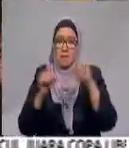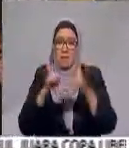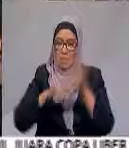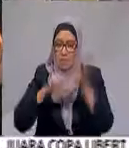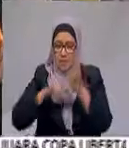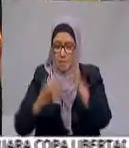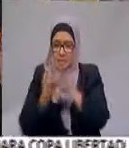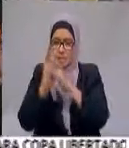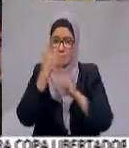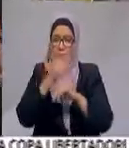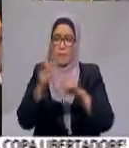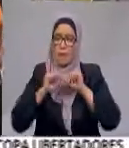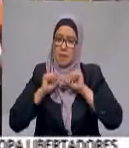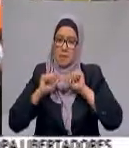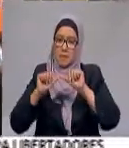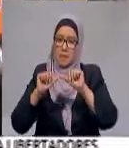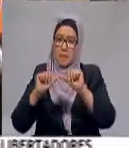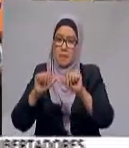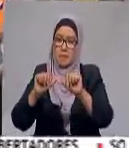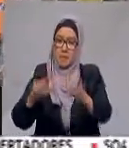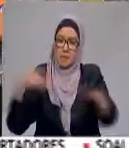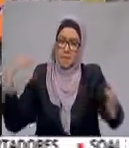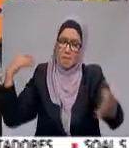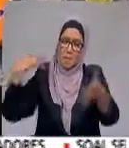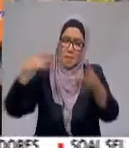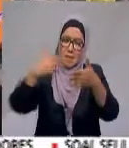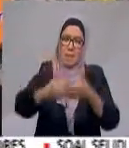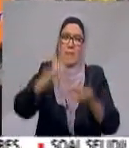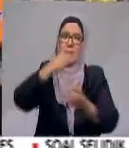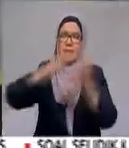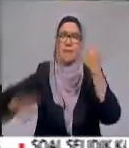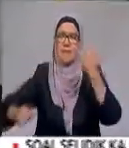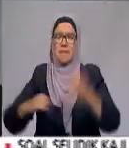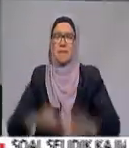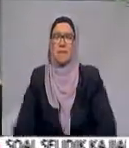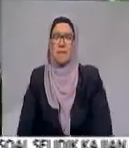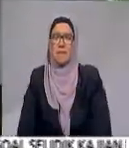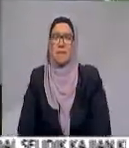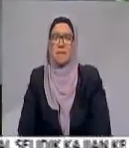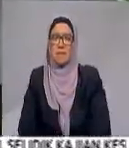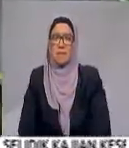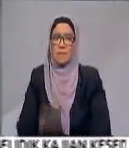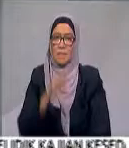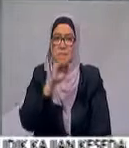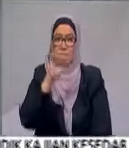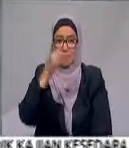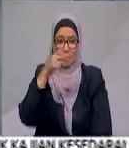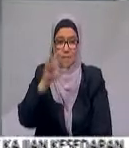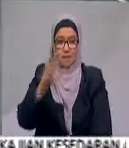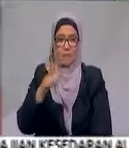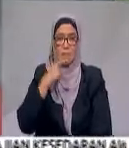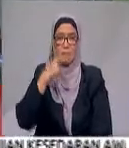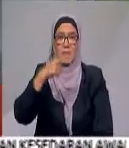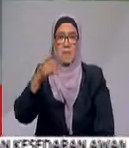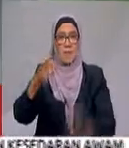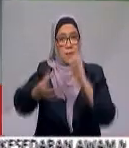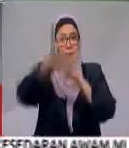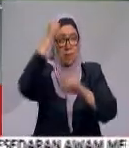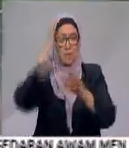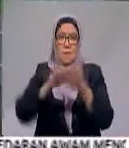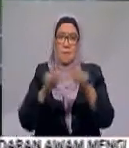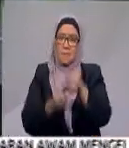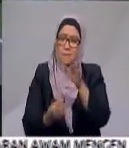it consistent and pull through and finish the check, across the checker flag. Michelle menyifatkan kemenangan ini sebagai